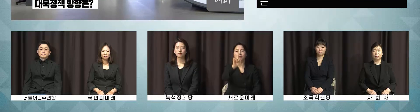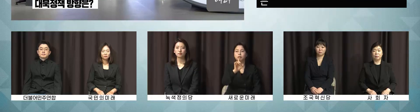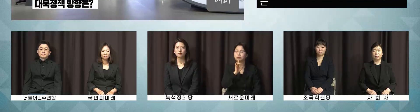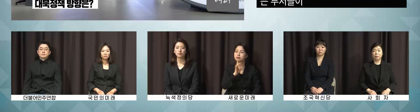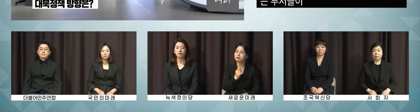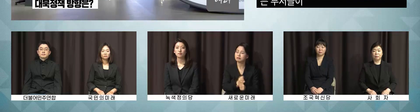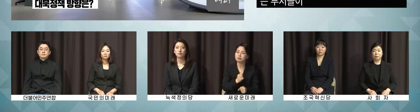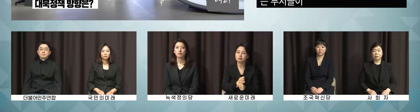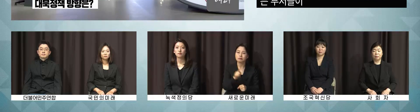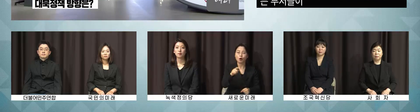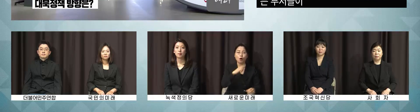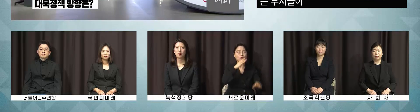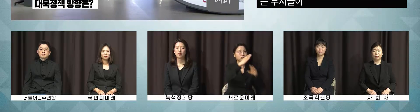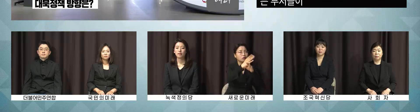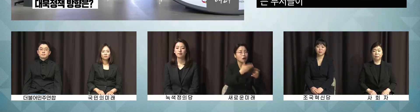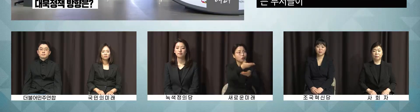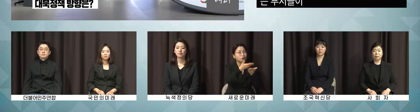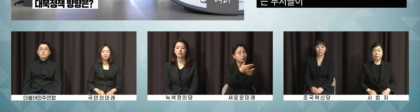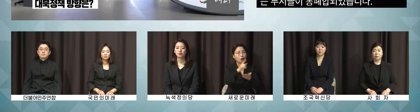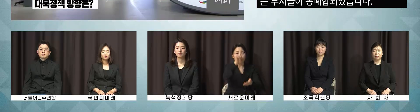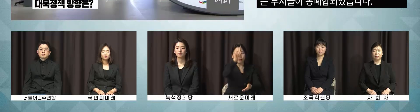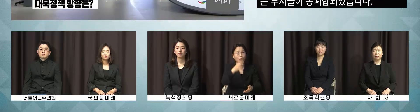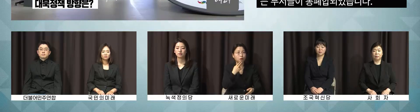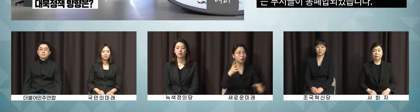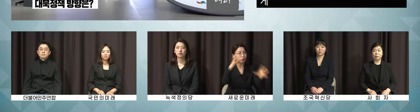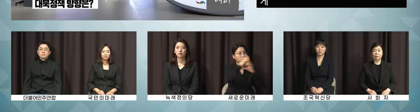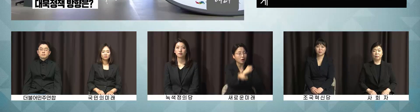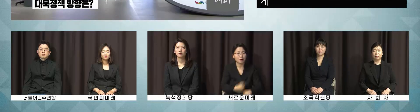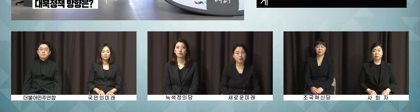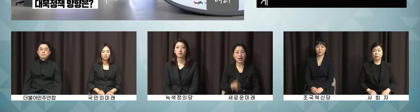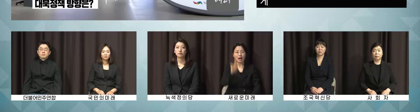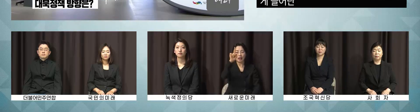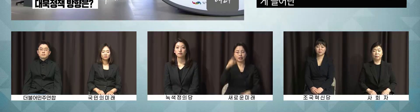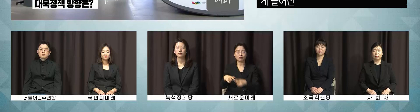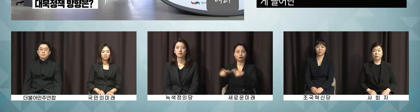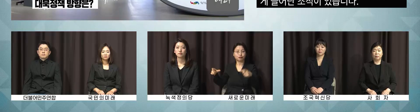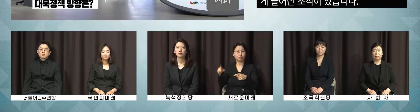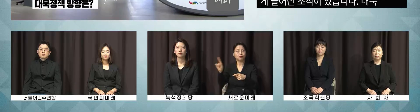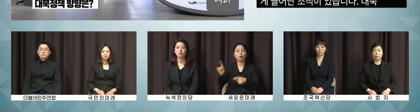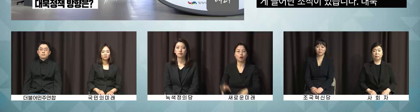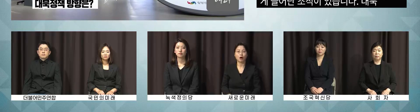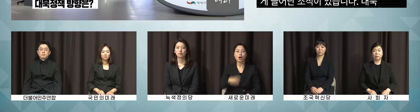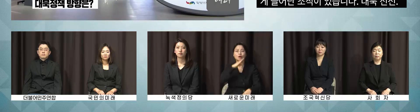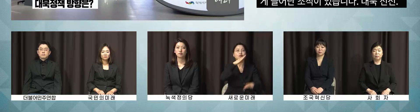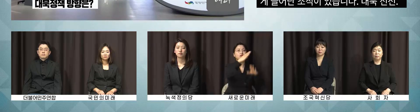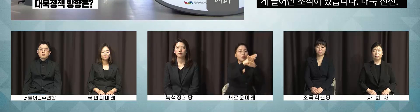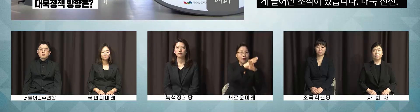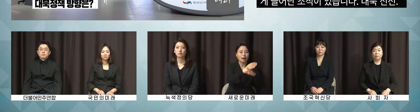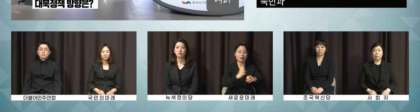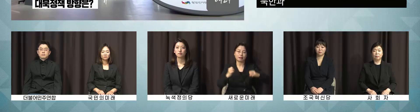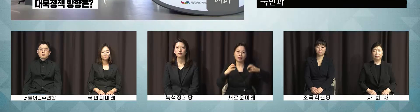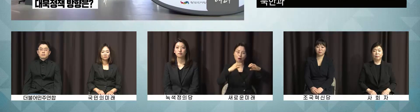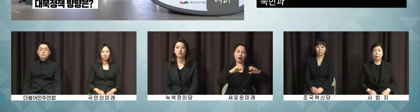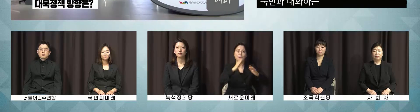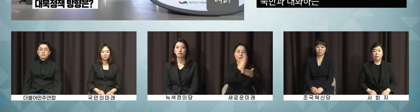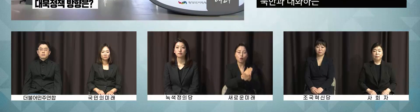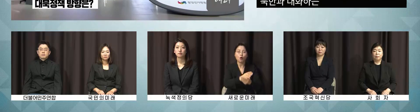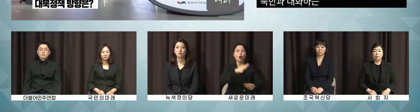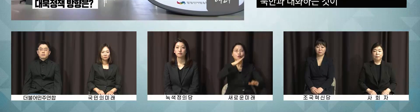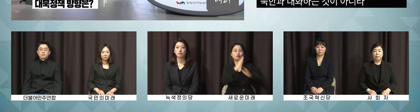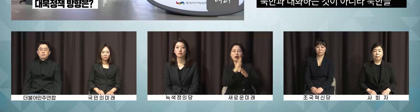협력은 완전히 형해화되어 버렸어요. 유일하게 늘어난 조직이 있습니다. 대북 선전. 북한과 대화하는 것이 아니라